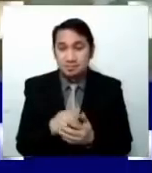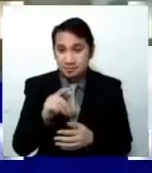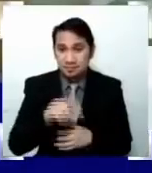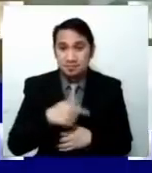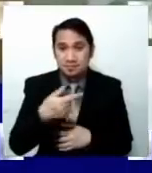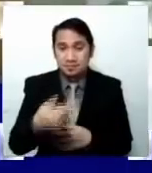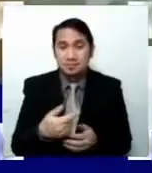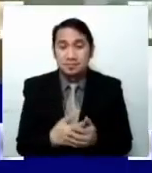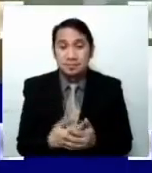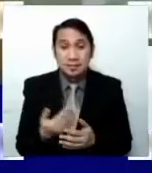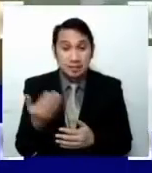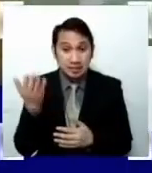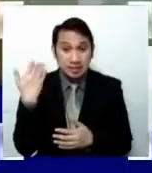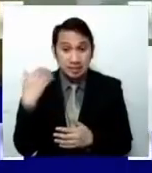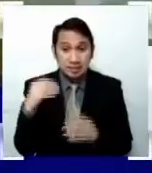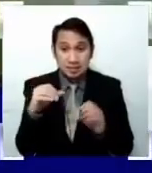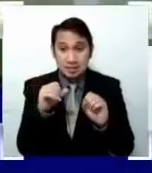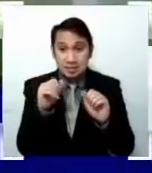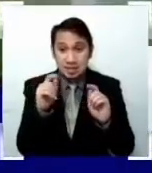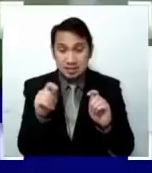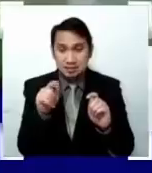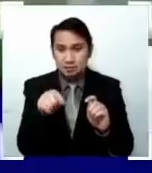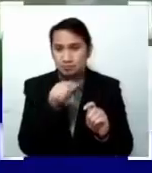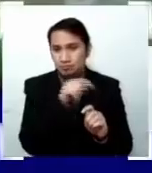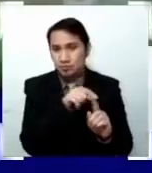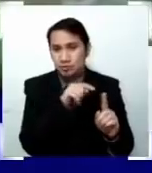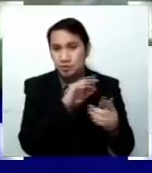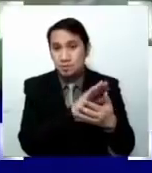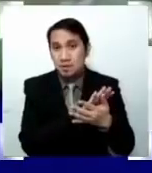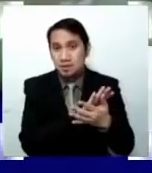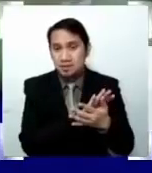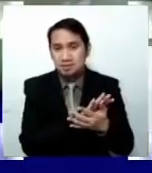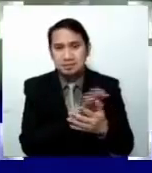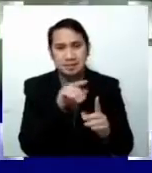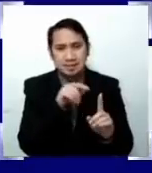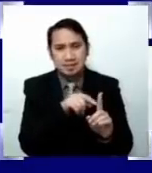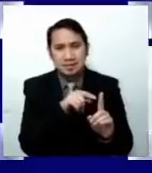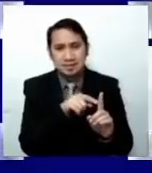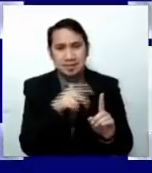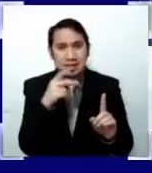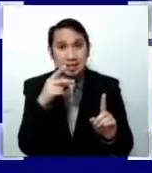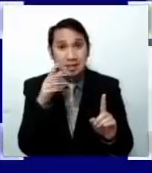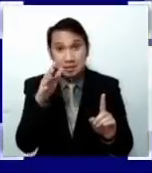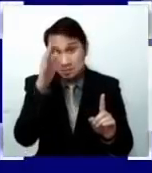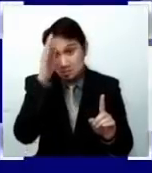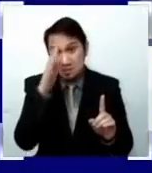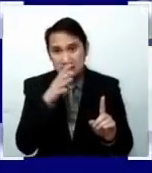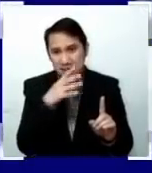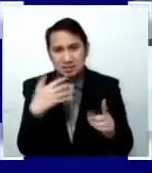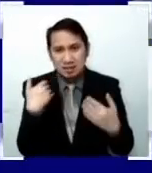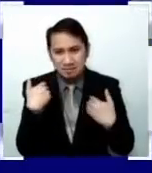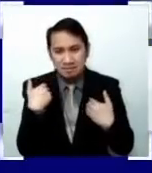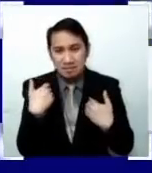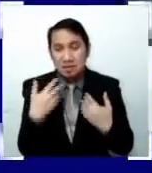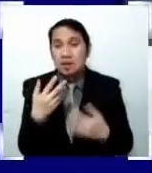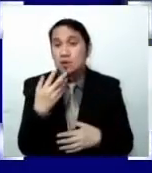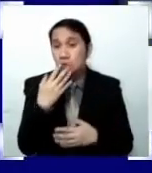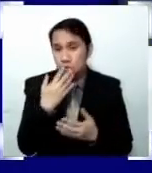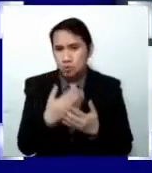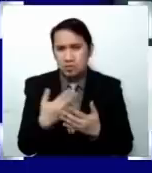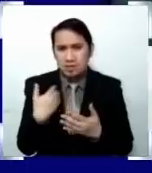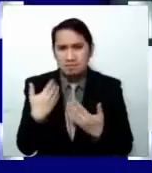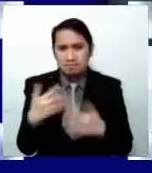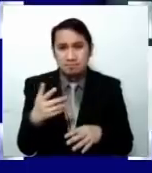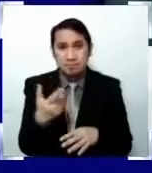Nitong Sabado lamang, nagpositibo sa COVID-19 si Pai David at kanyang mga magulang. Mabuti't bakunado ang dalawa, kaya si Pai